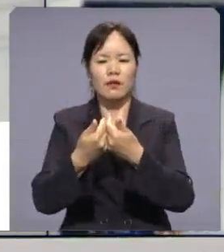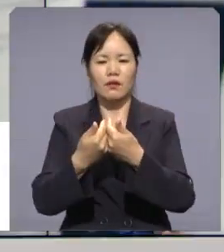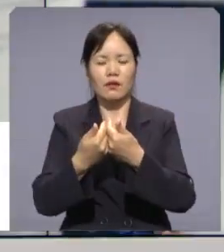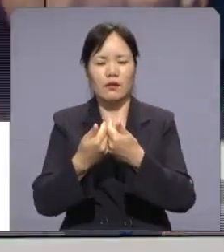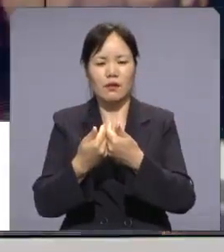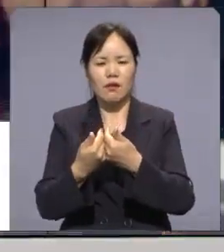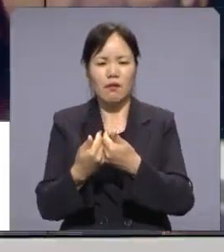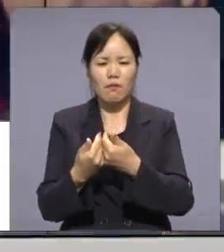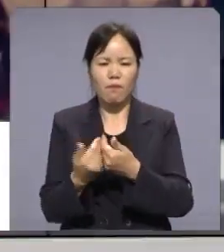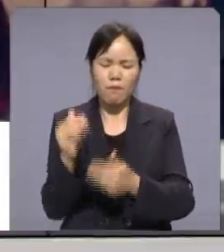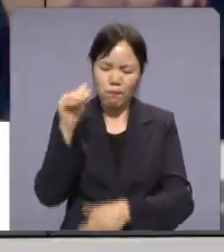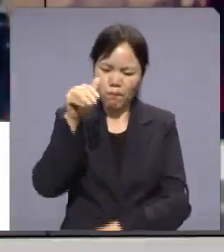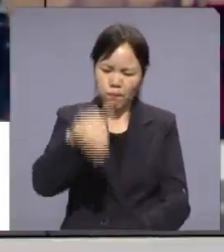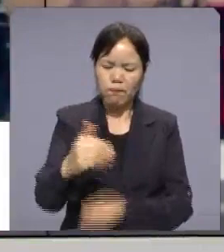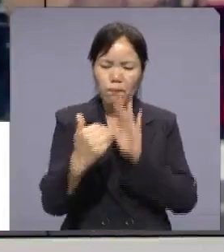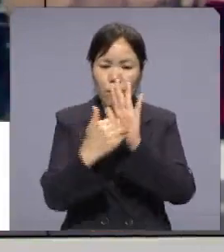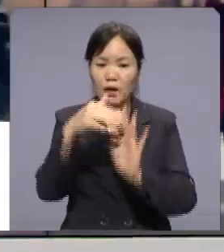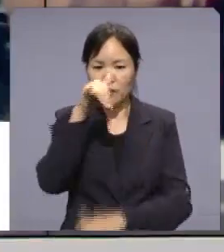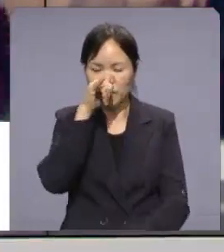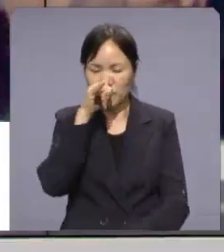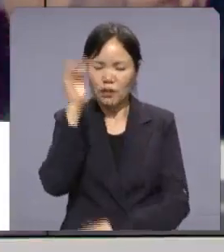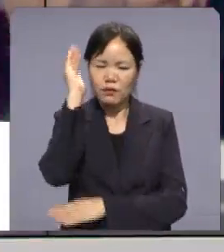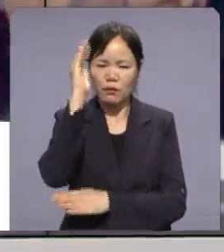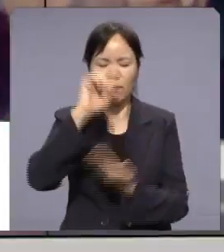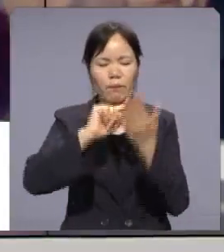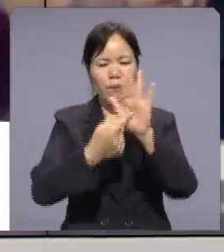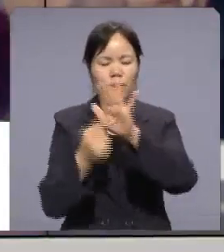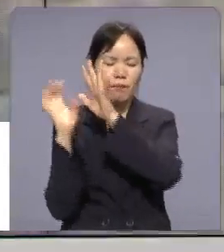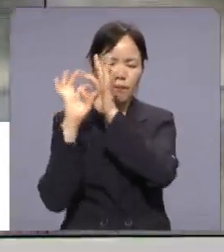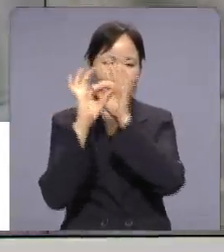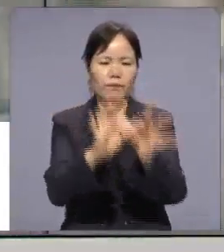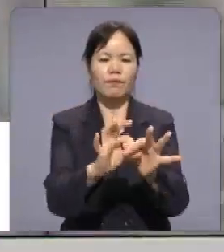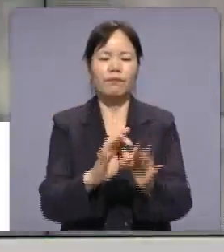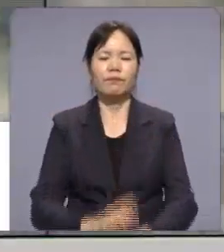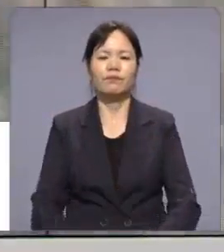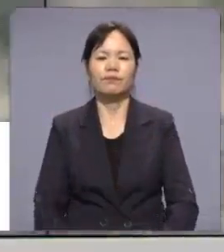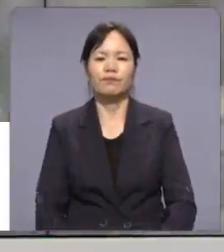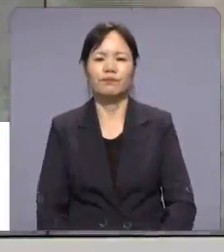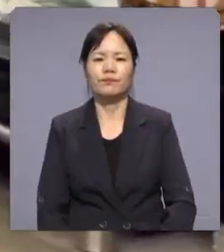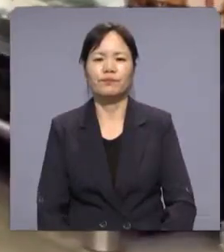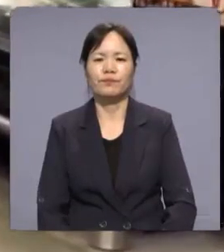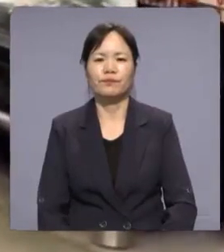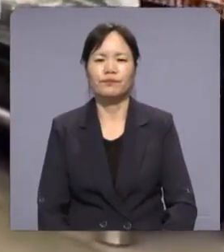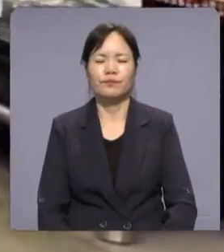여전히 침체를 피할 수 있다는 메시지를 계속 내고 있습니다. 황다인 기자입니다.